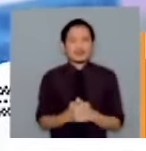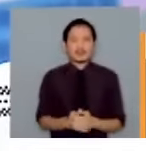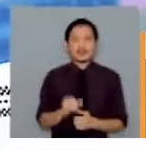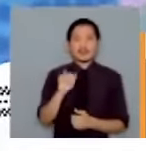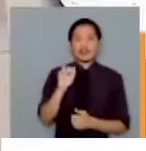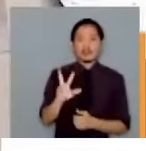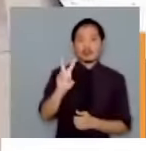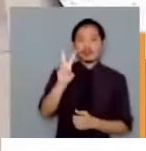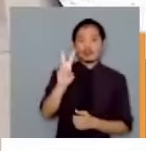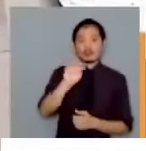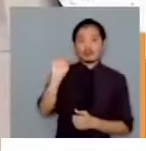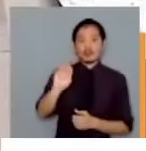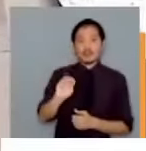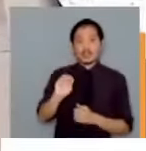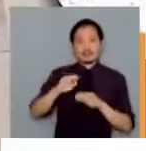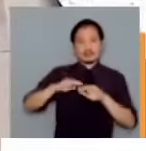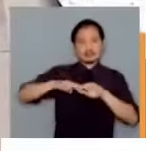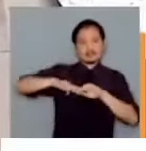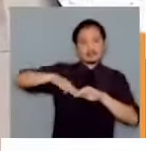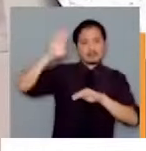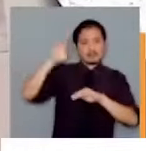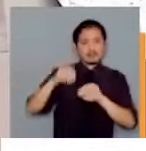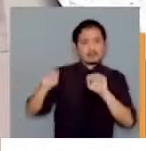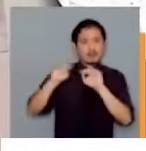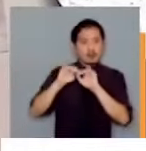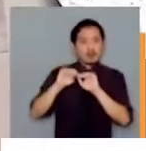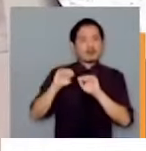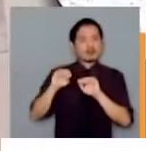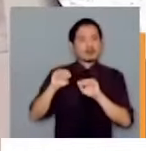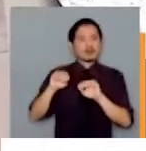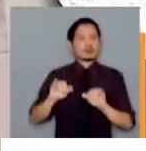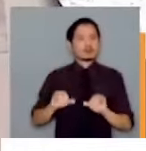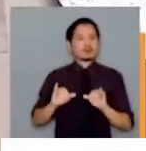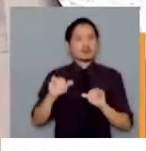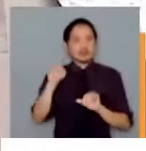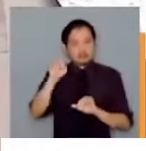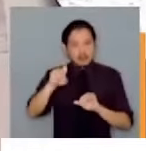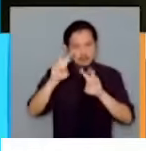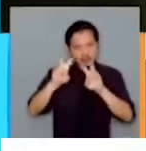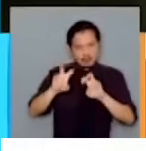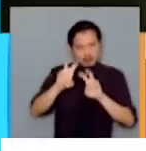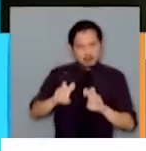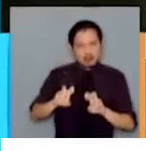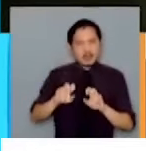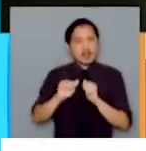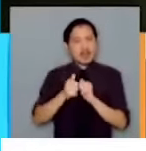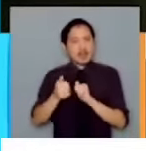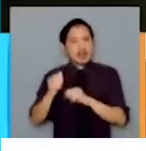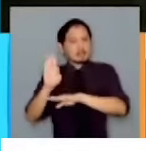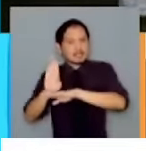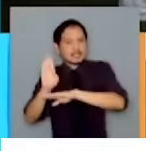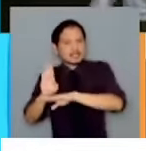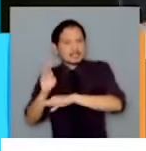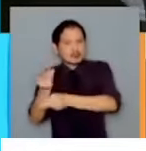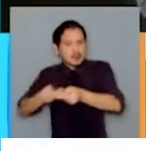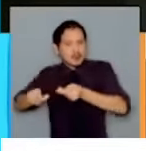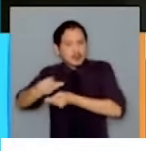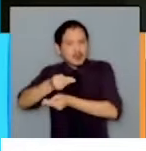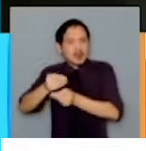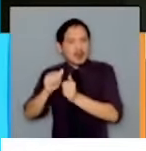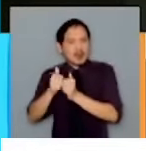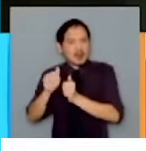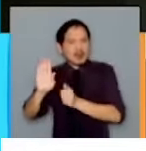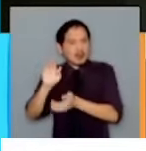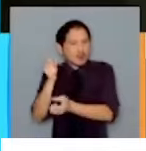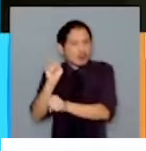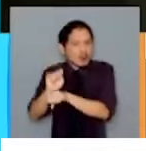no, kailangan busisiin natin to. Paano nila pinapatakbo yung negosyo? Paano pinapakita yung pera na ininvest mo? Kaya ba talaga mag-generate ng ganong kataas